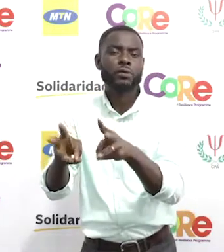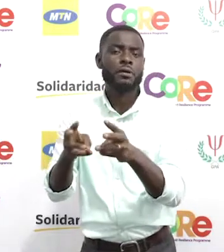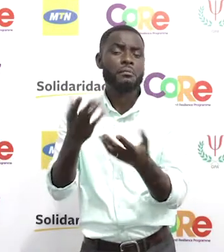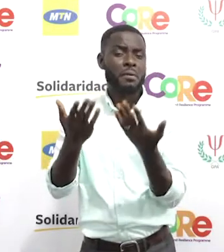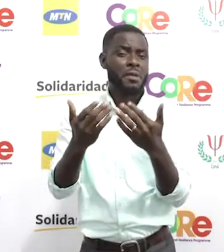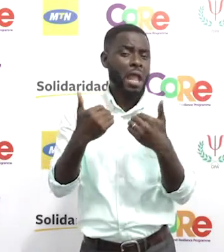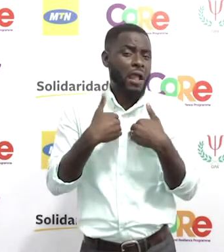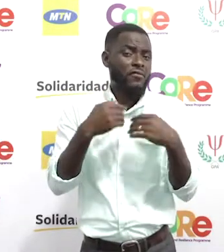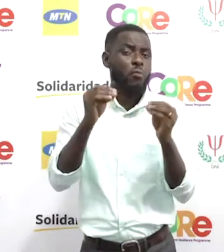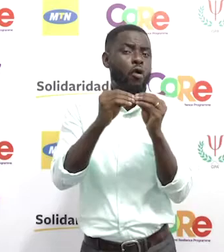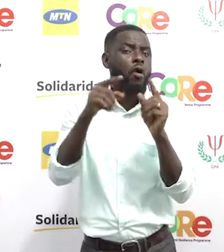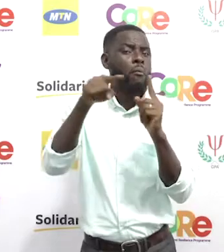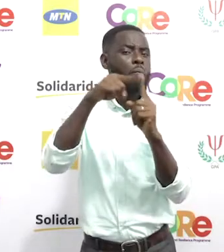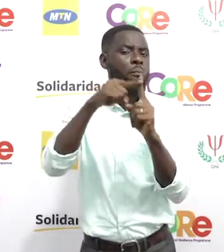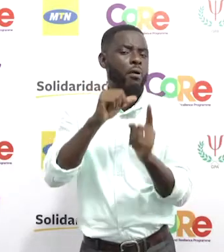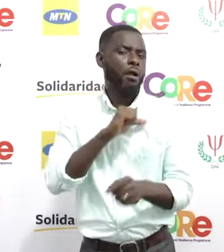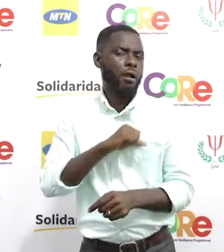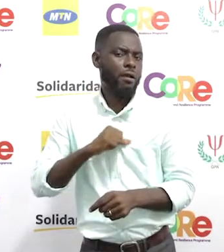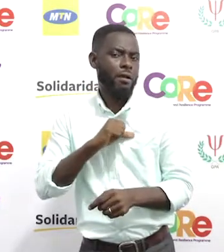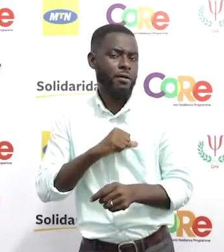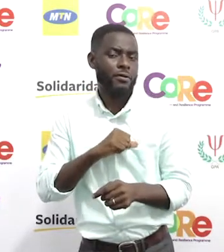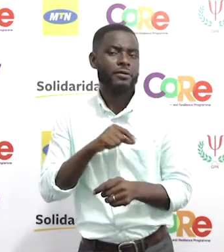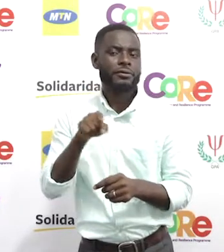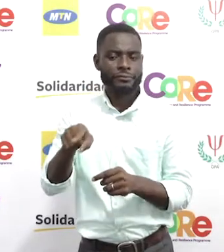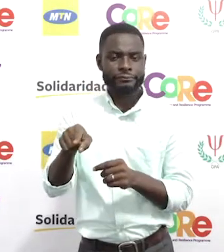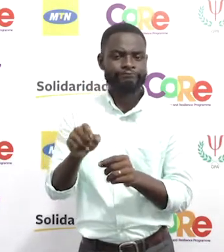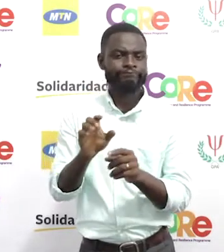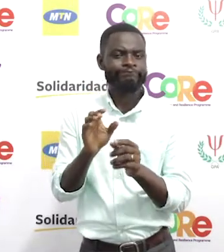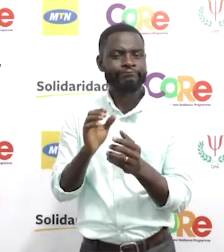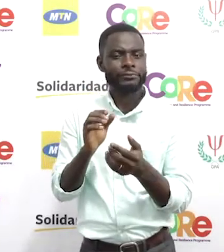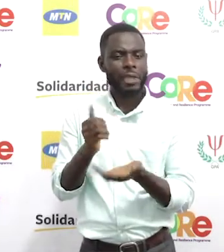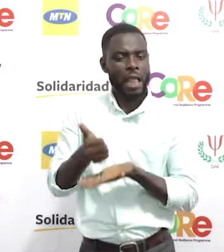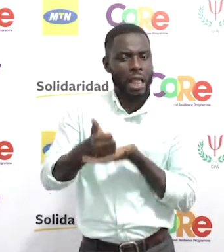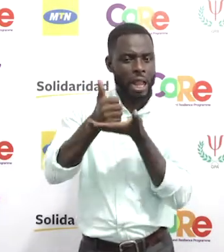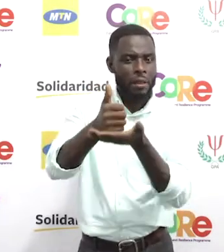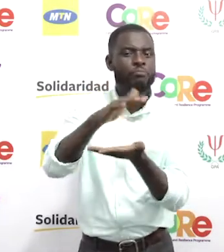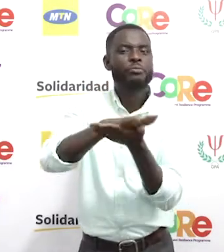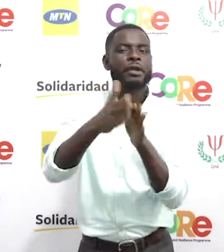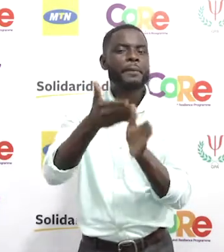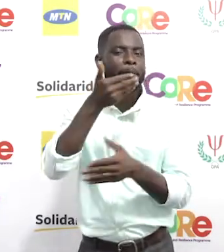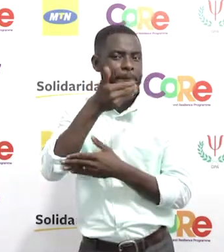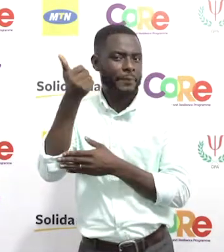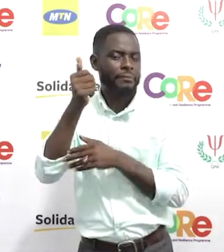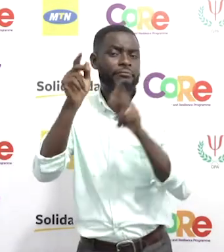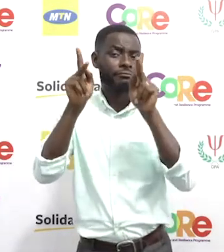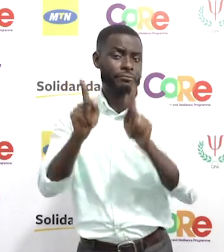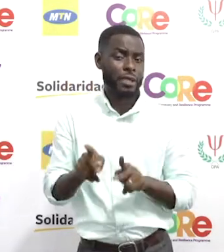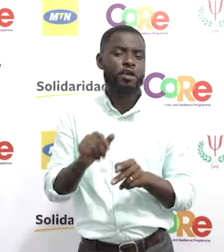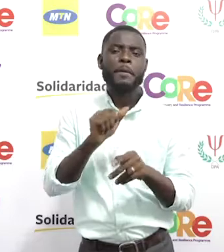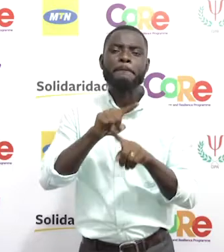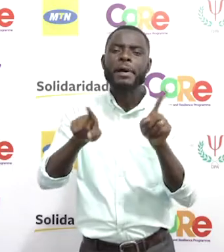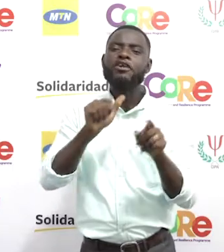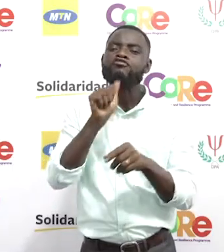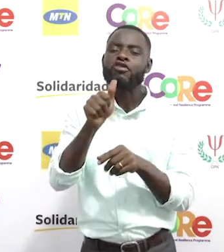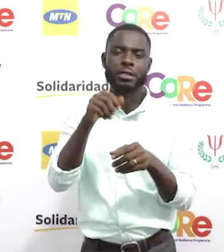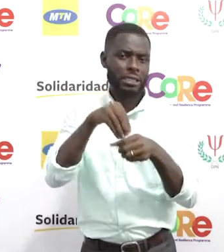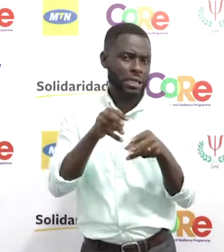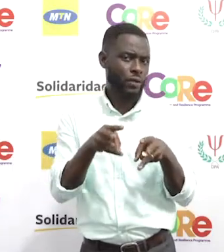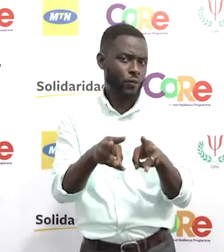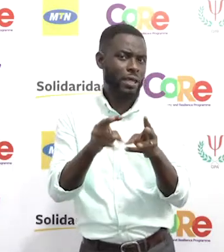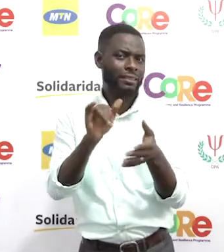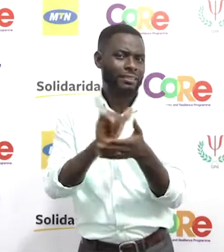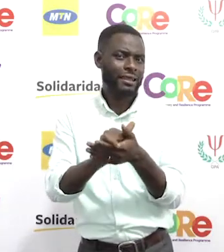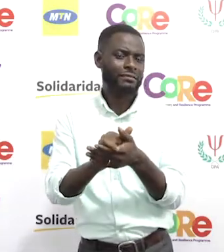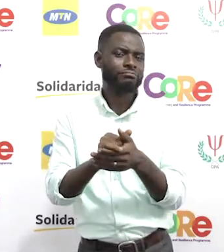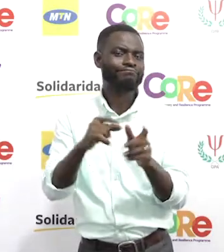balake. Oke oti kume ba fo ohin. O subang afe jokban. Sano suon lo. Anye achakebu. Ni ofe